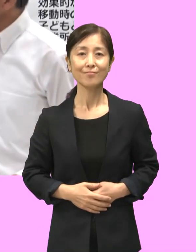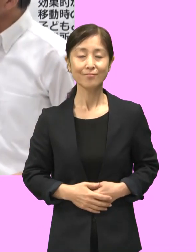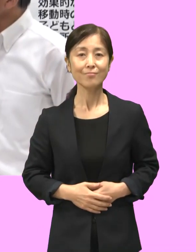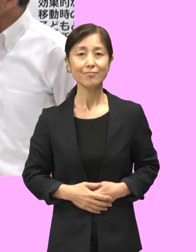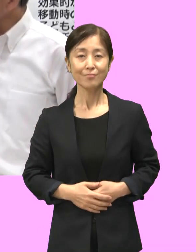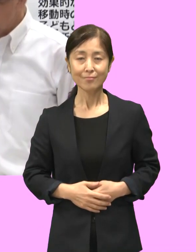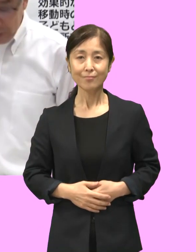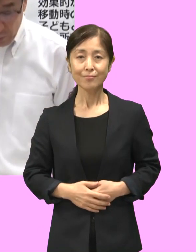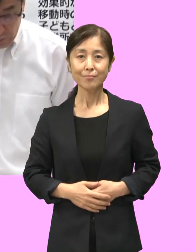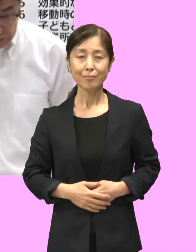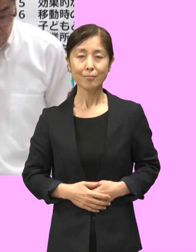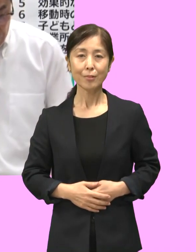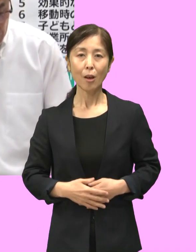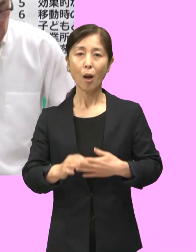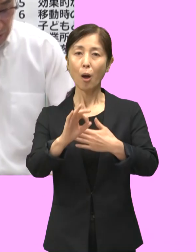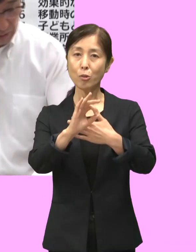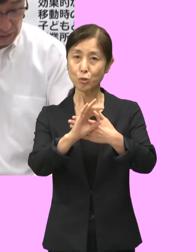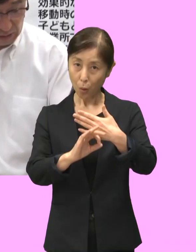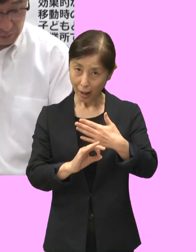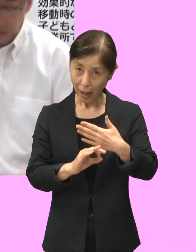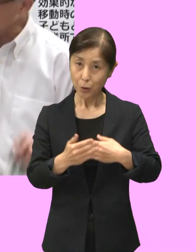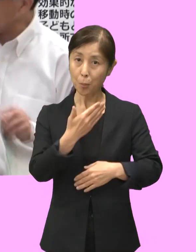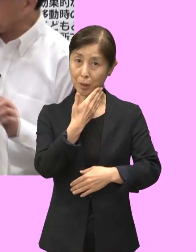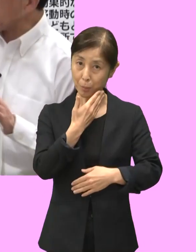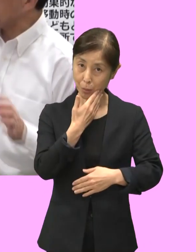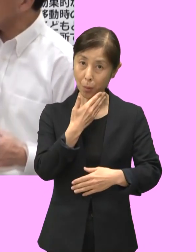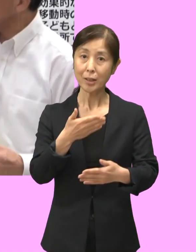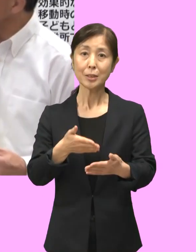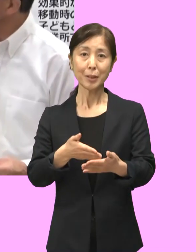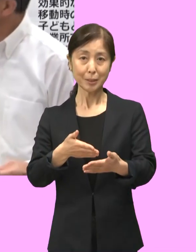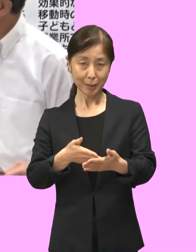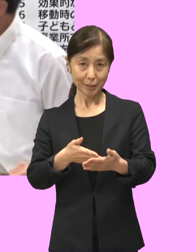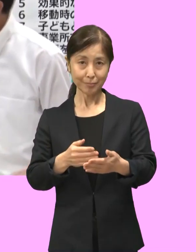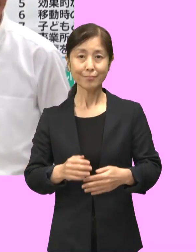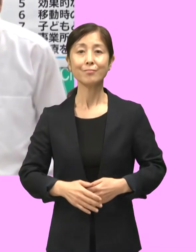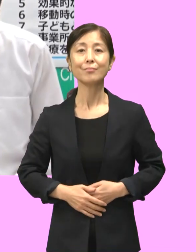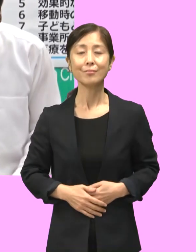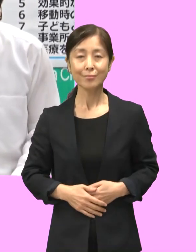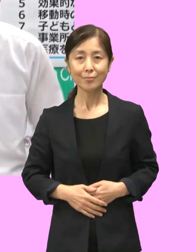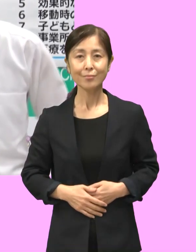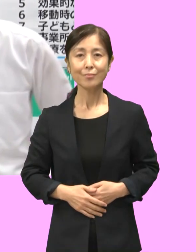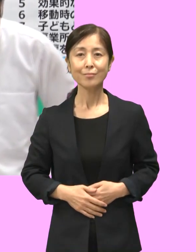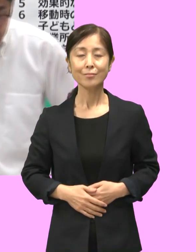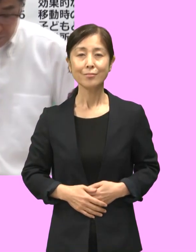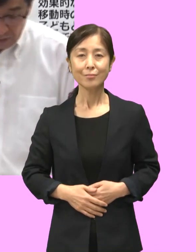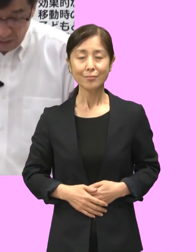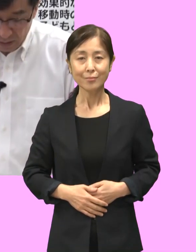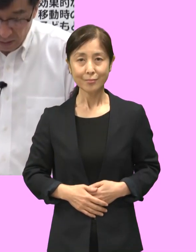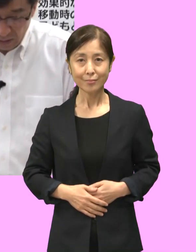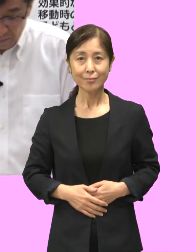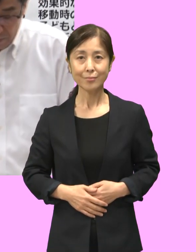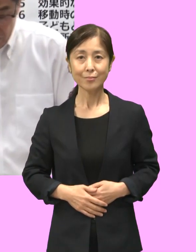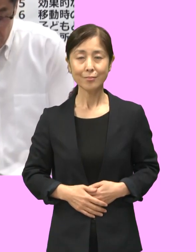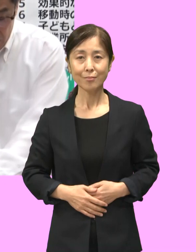まず条例の主なものを、ご説明いたします。まず一つ目は、